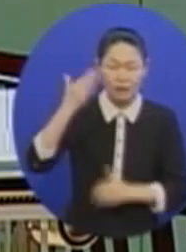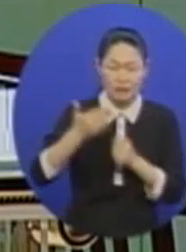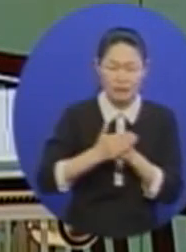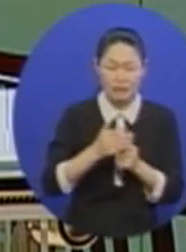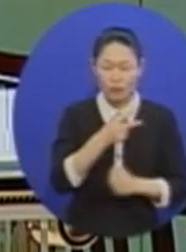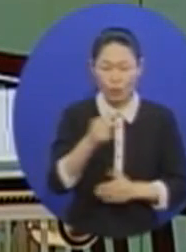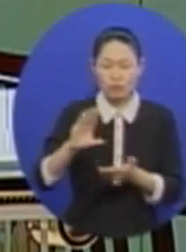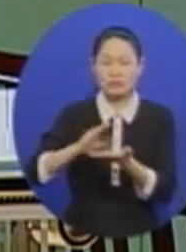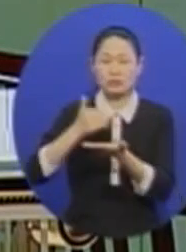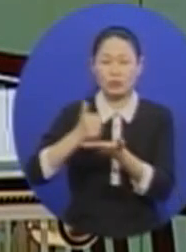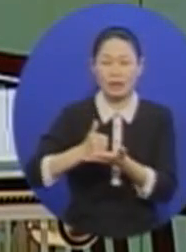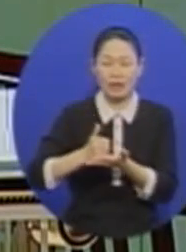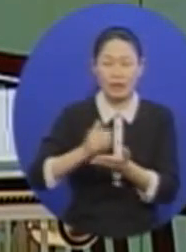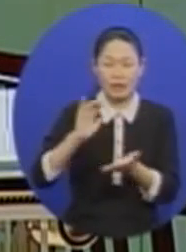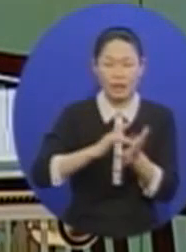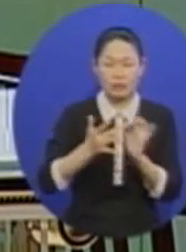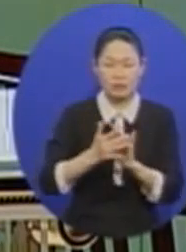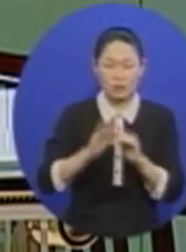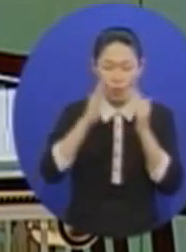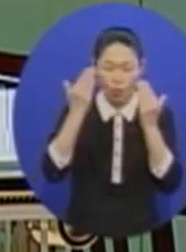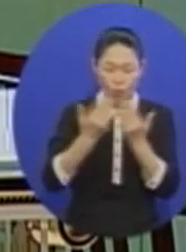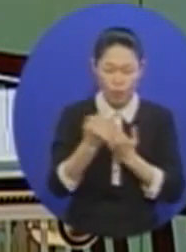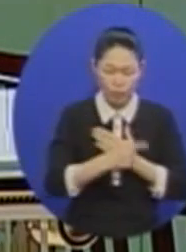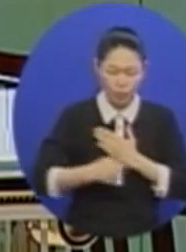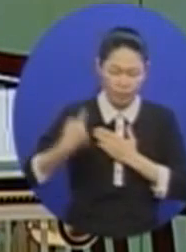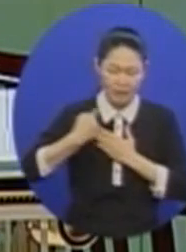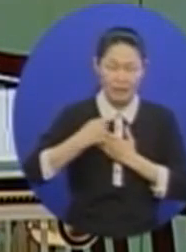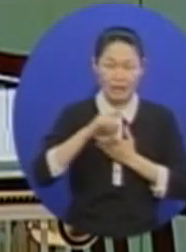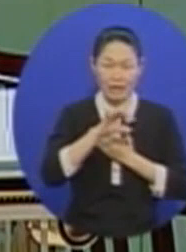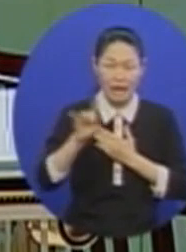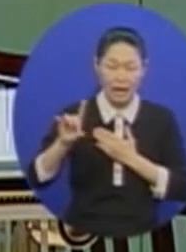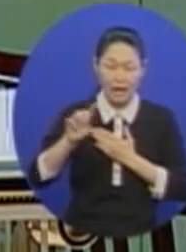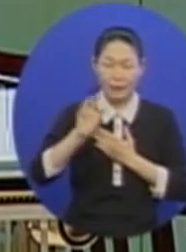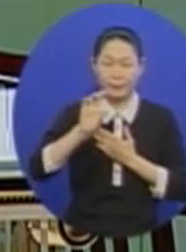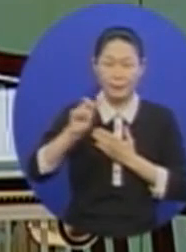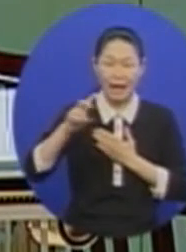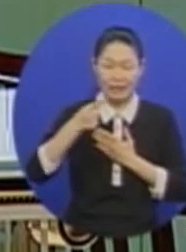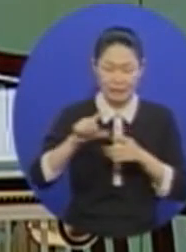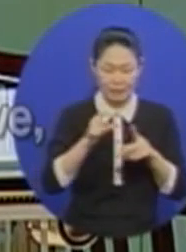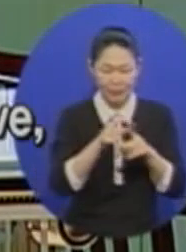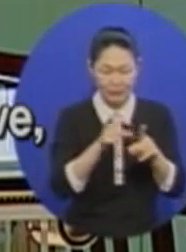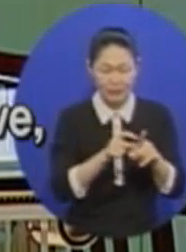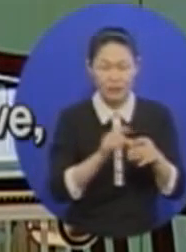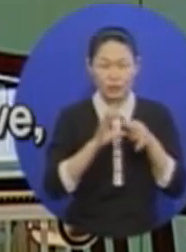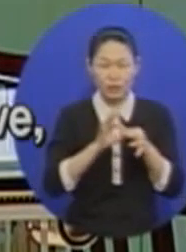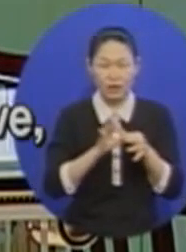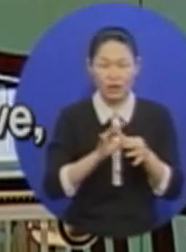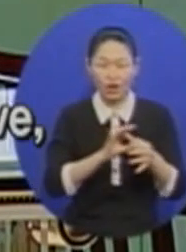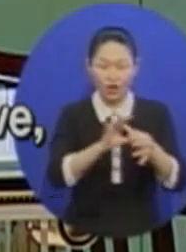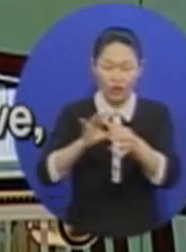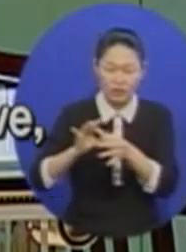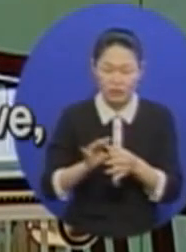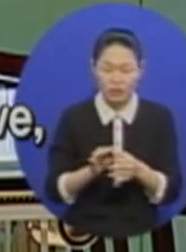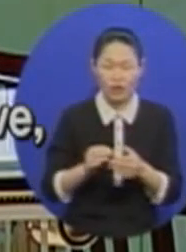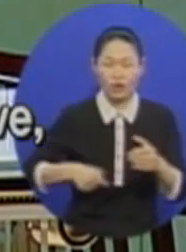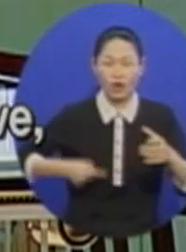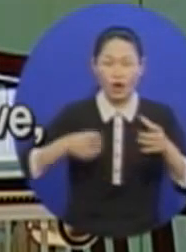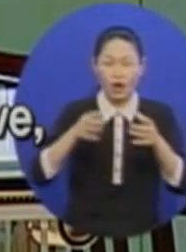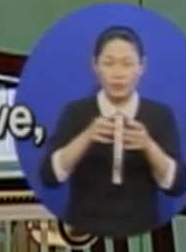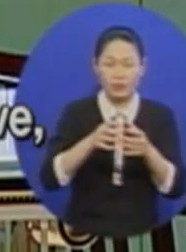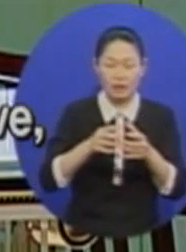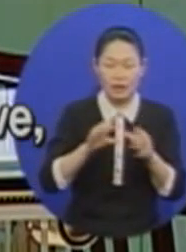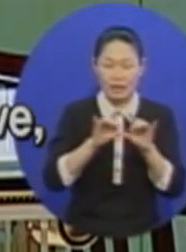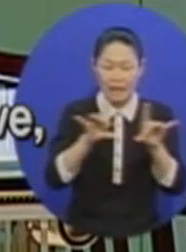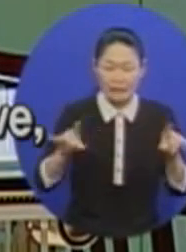그에게서 엄 몸이 각 마디를 통하여 도움을 받음으로 연결되고 결합되어 각 지체의 분량대로 역사하여